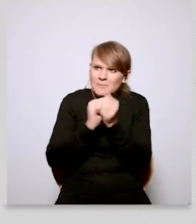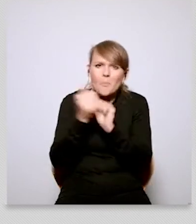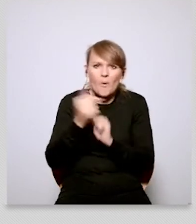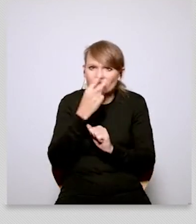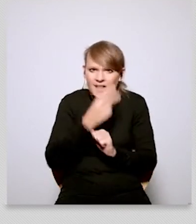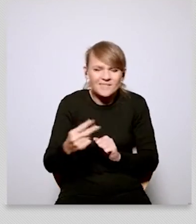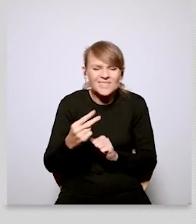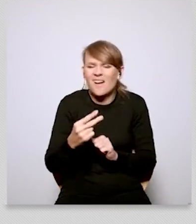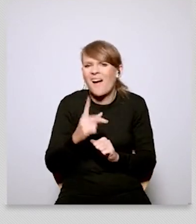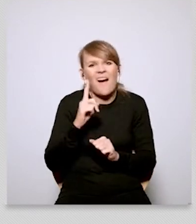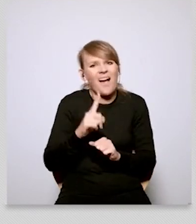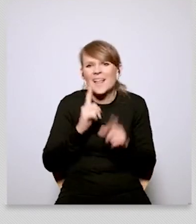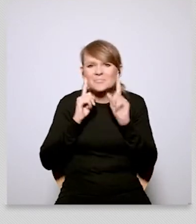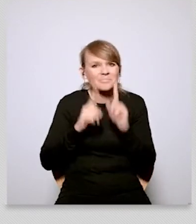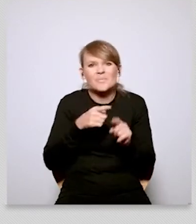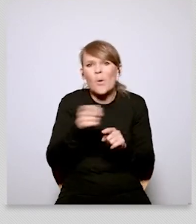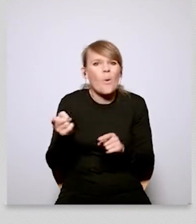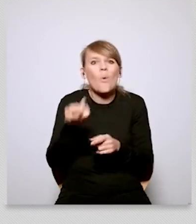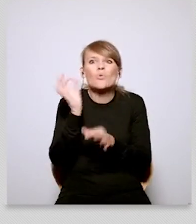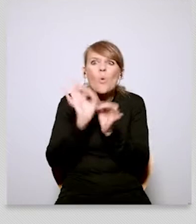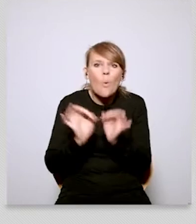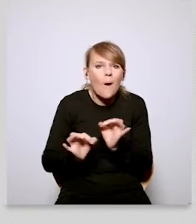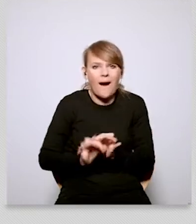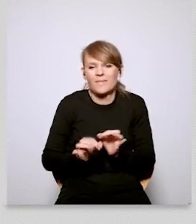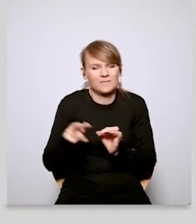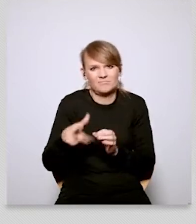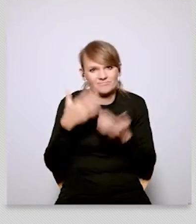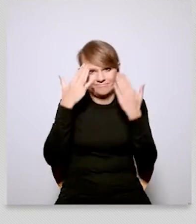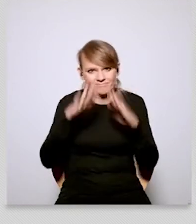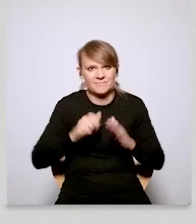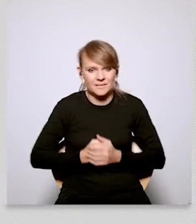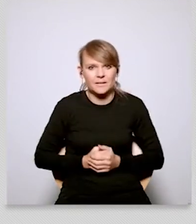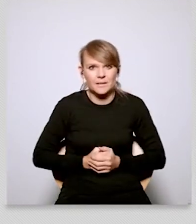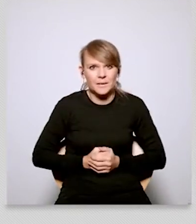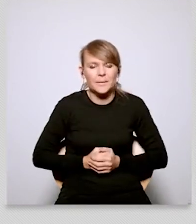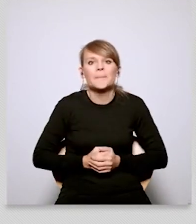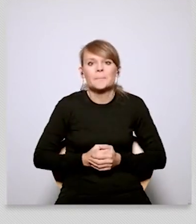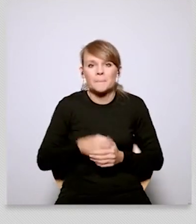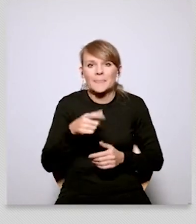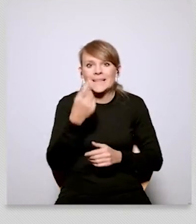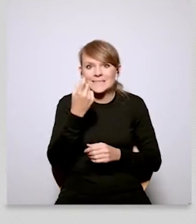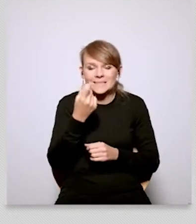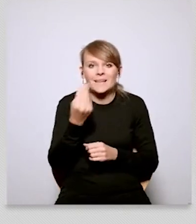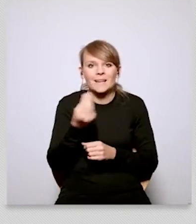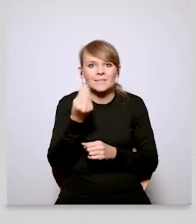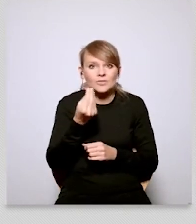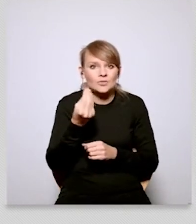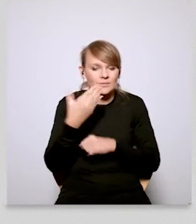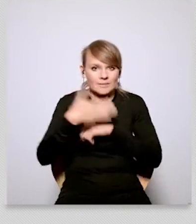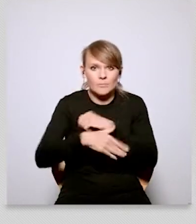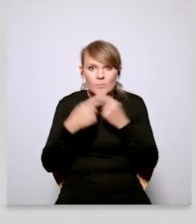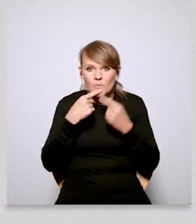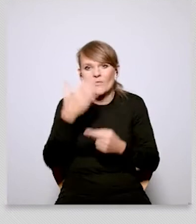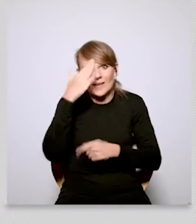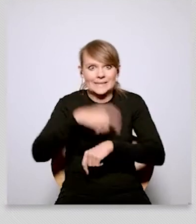Nie jest to takie oczywiste, ale i tu już teraz wychodzę do, powoli się do końca zbliżając, wiem, że czas nas goni do tego badania, o